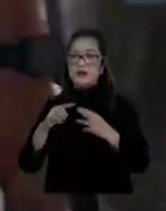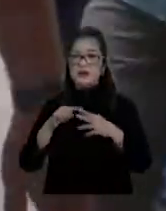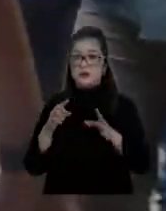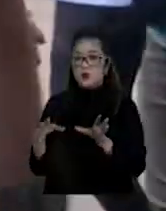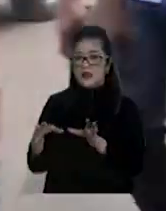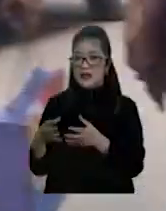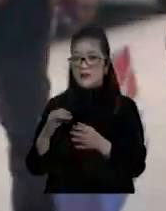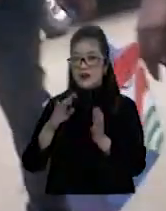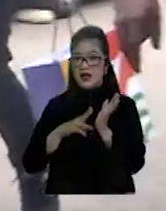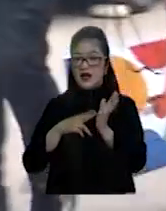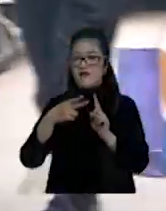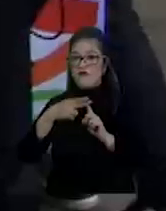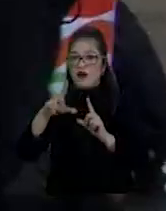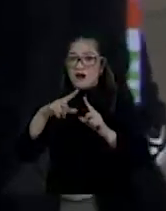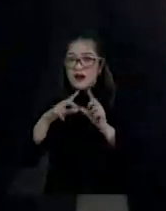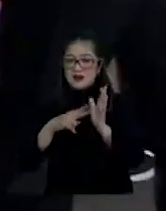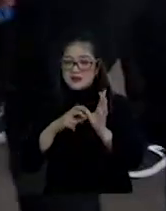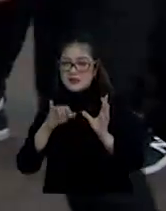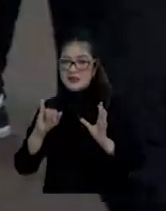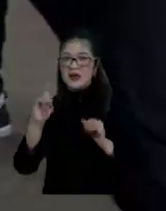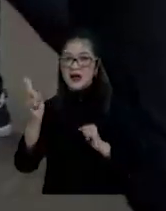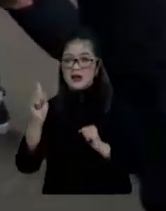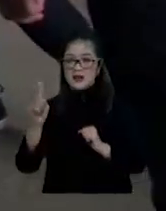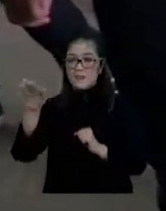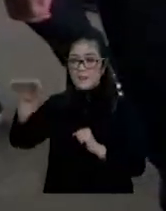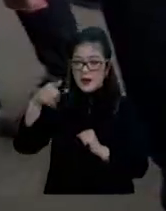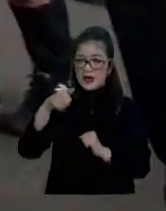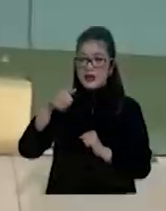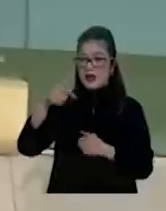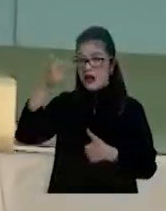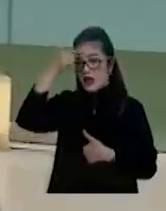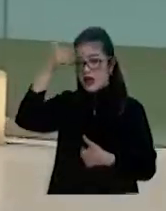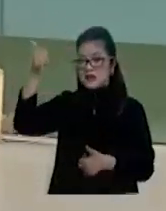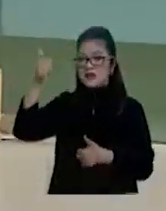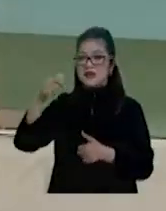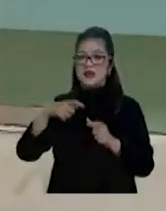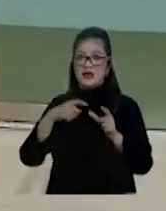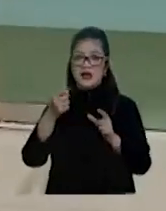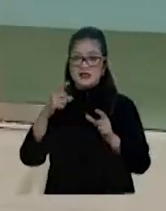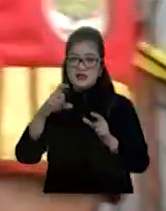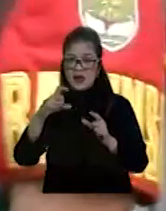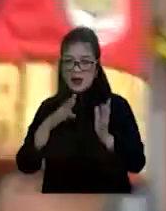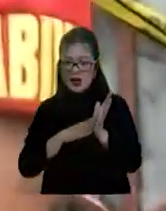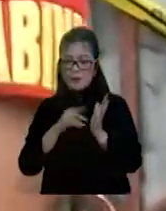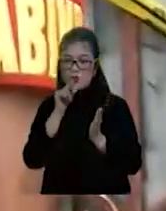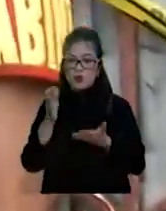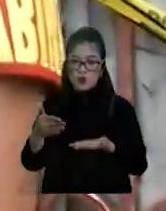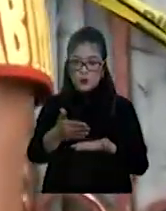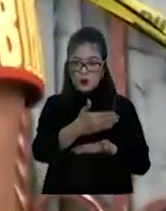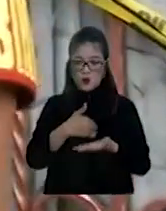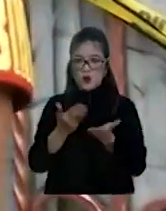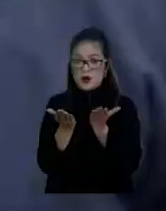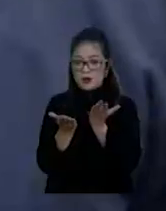mengundang sejumlah ahli dari RS Polri dan RSCM untuk memeriksa keempat jenazah dan mencocokkan temuan bukti di lokasi. Ahli